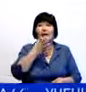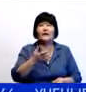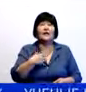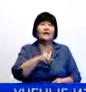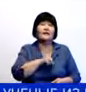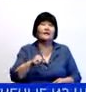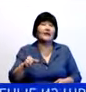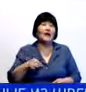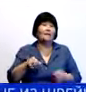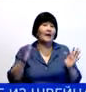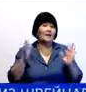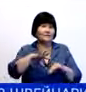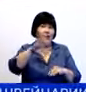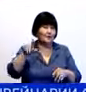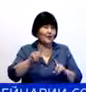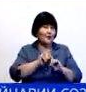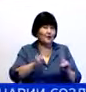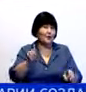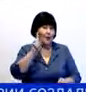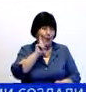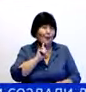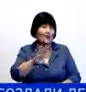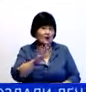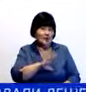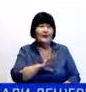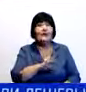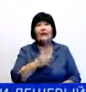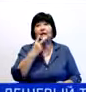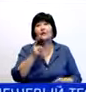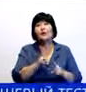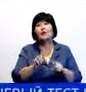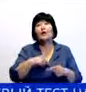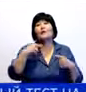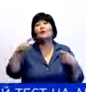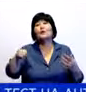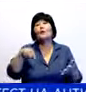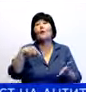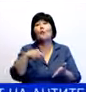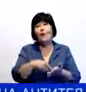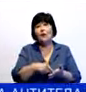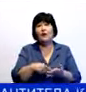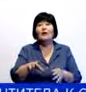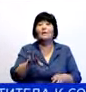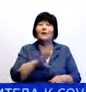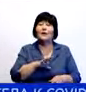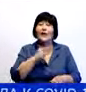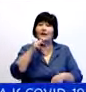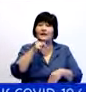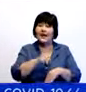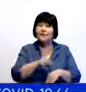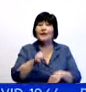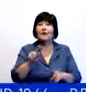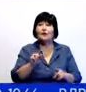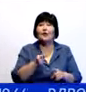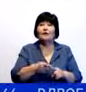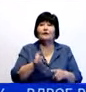Сама атмосфера была очень уютная. Несмотря на то, что я в другом городе, было заметно